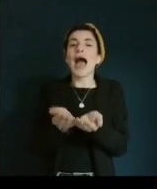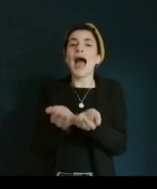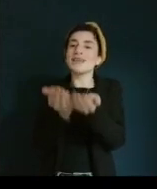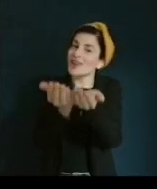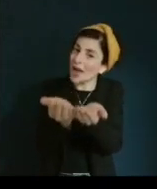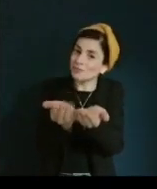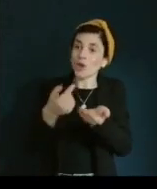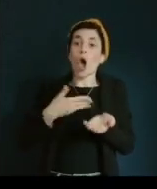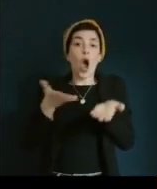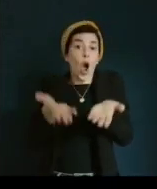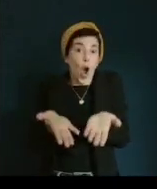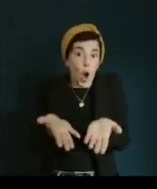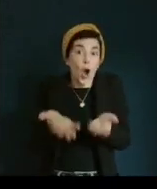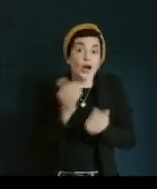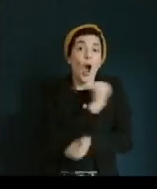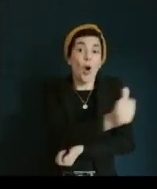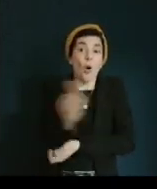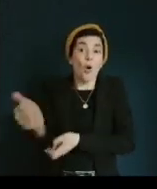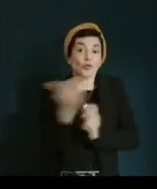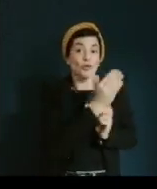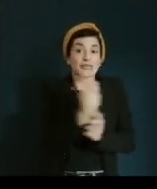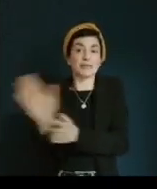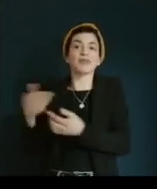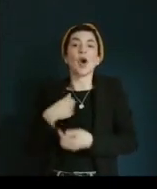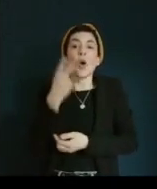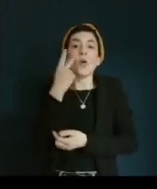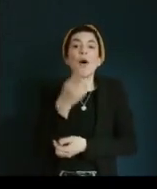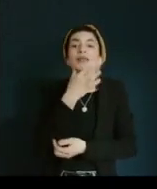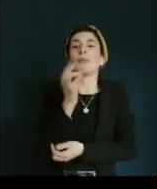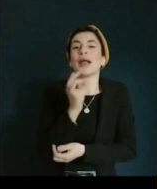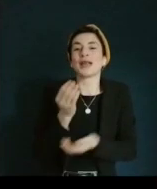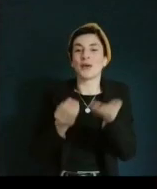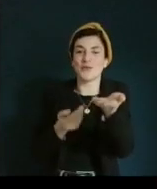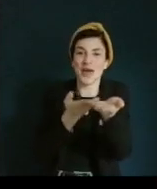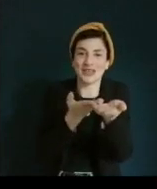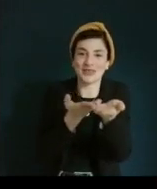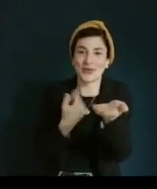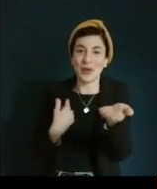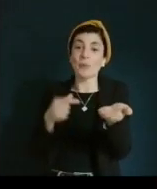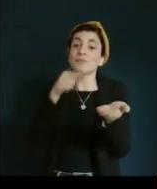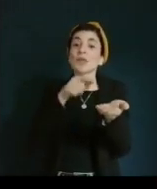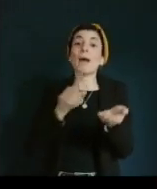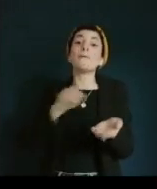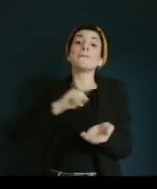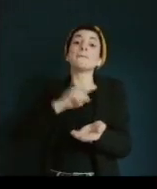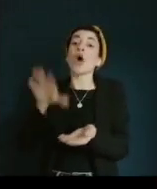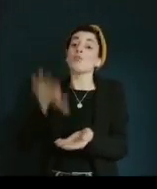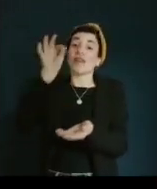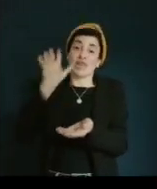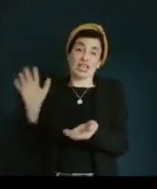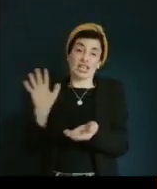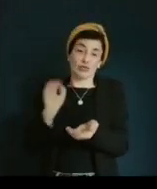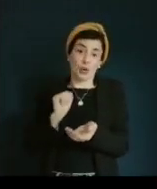cotti, ora ve li faccio vedere uno a uno. Guardate che bellino questo qua. Questo qua è il mio preferito, forse